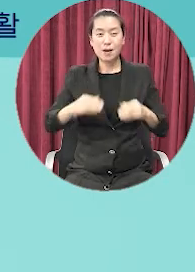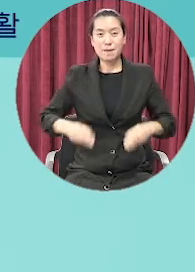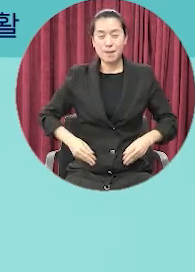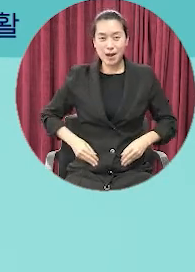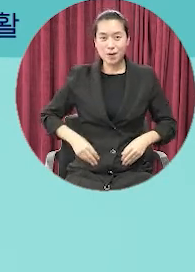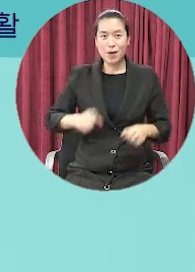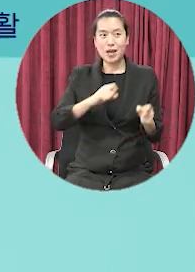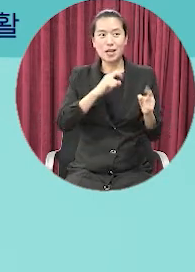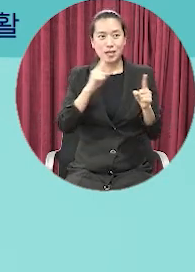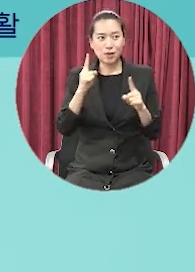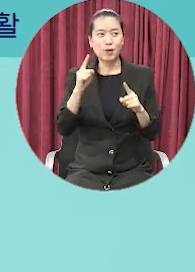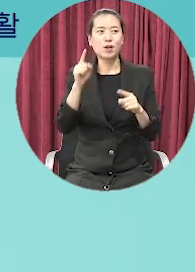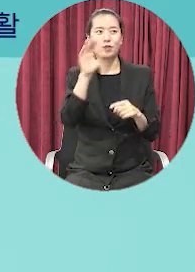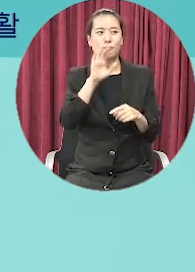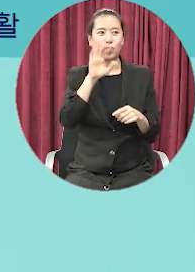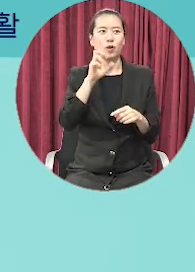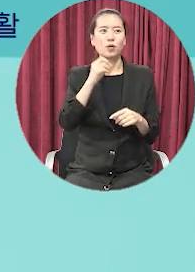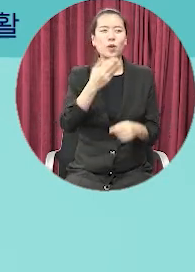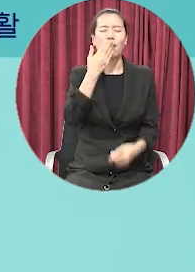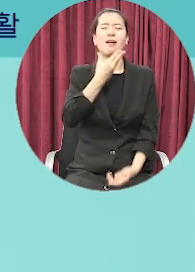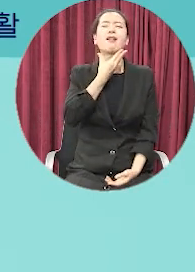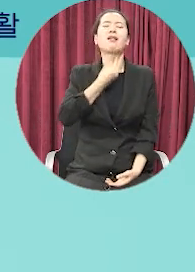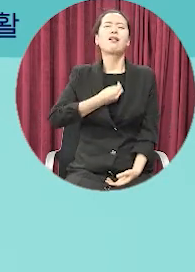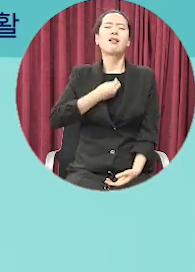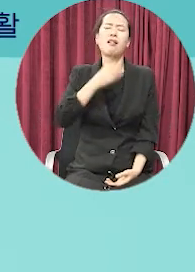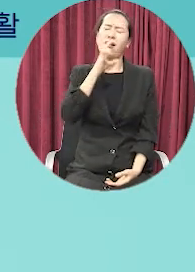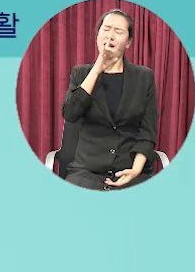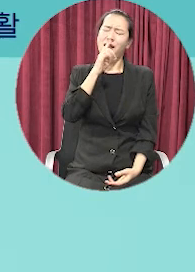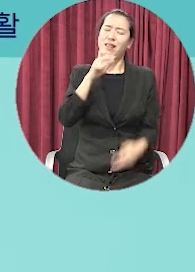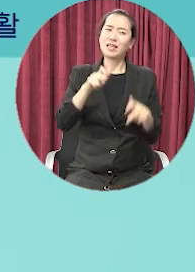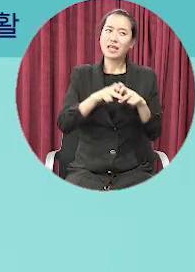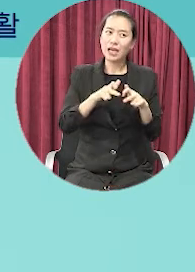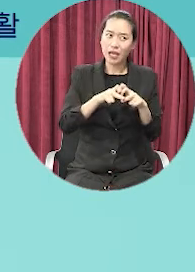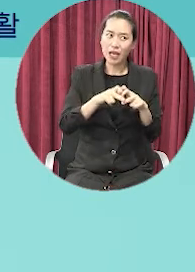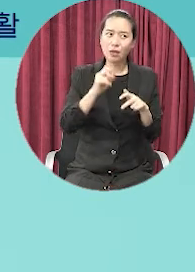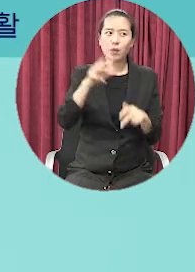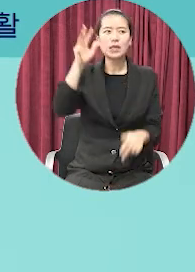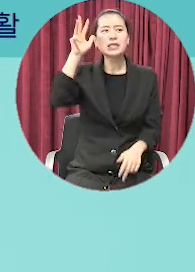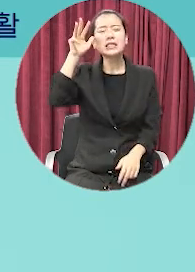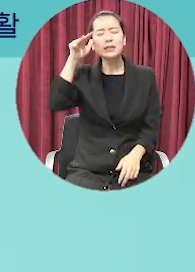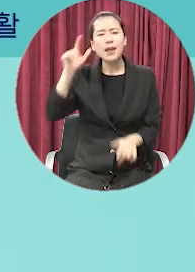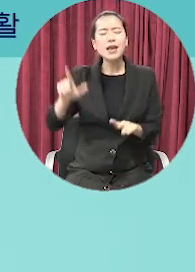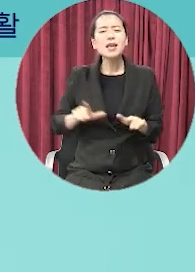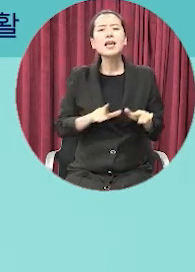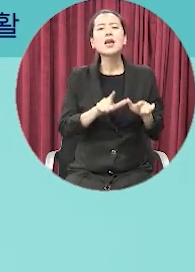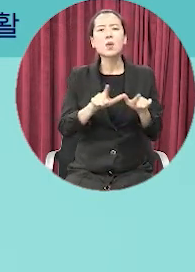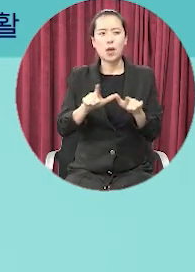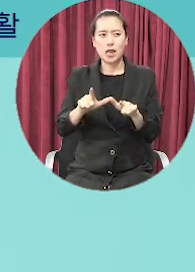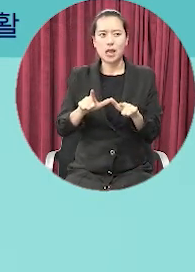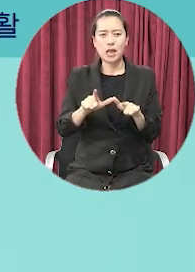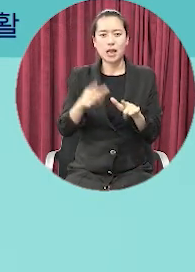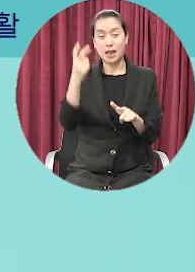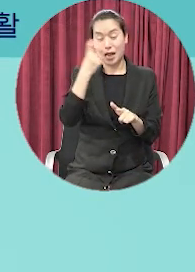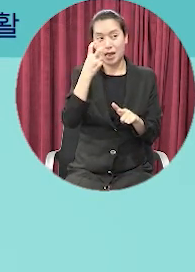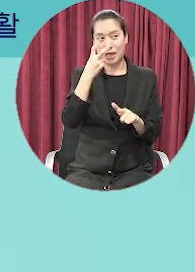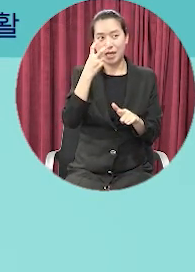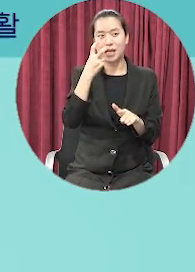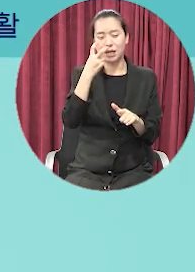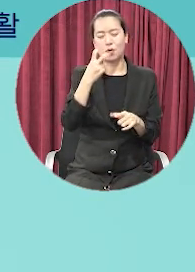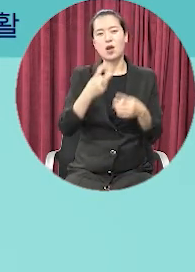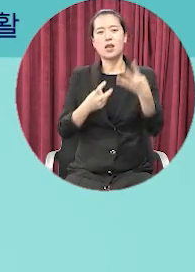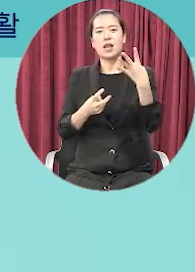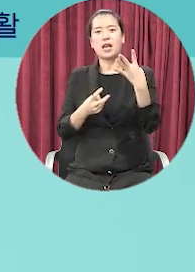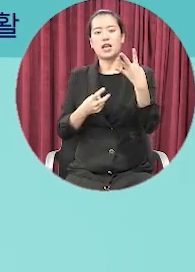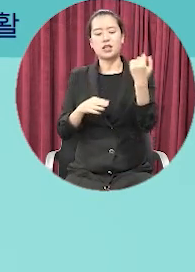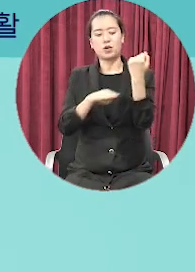기관 절개관 관리, 또 삼킴 곤란의 영양 관리, 또 치매 환자의 생활 관리와 같은 뭐 이런 내용들로 일단 표준 교육